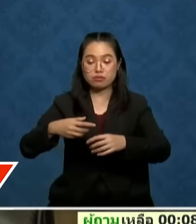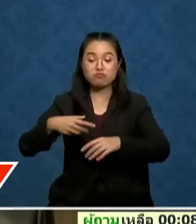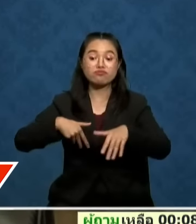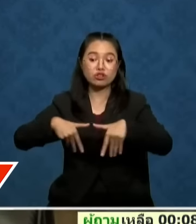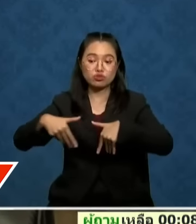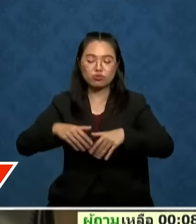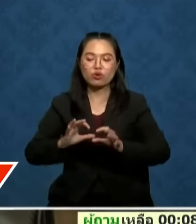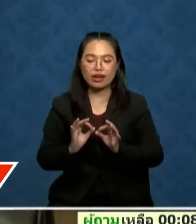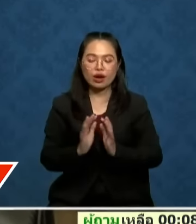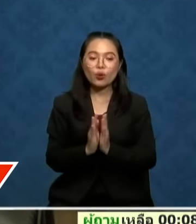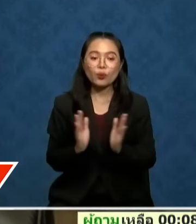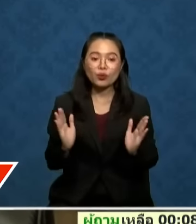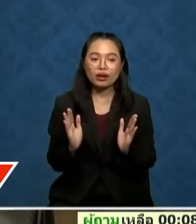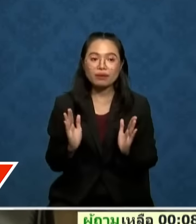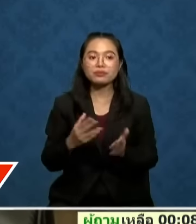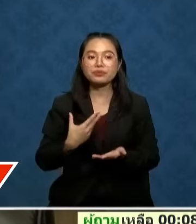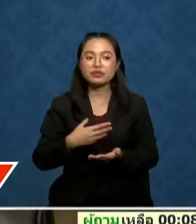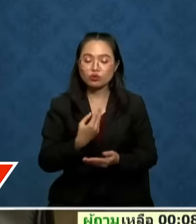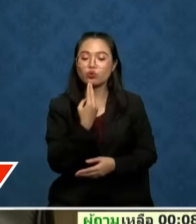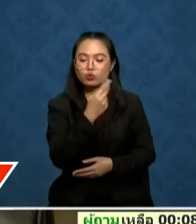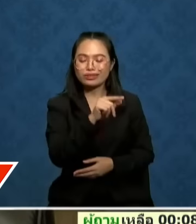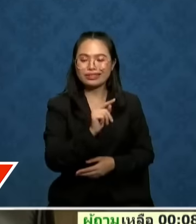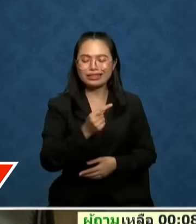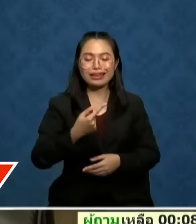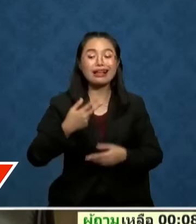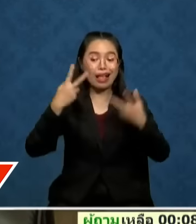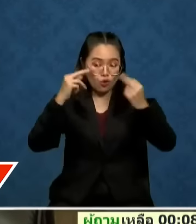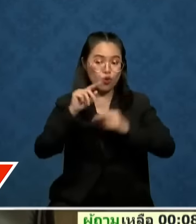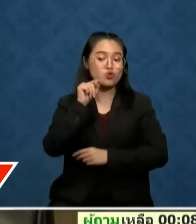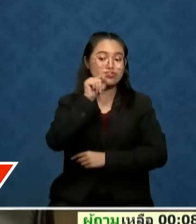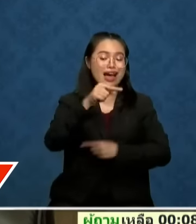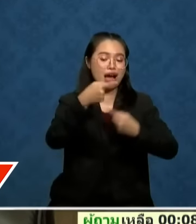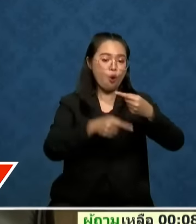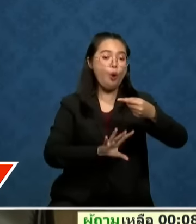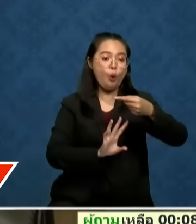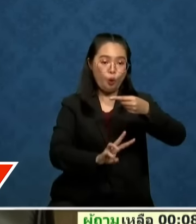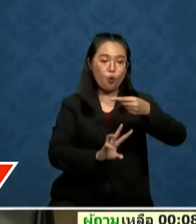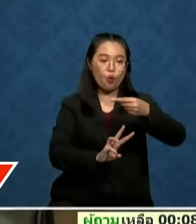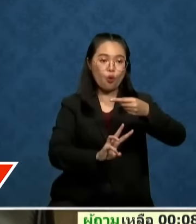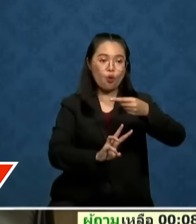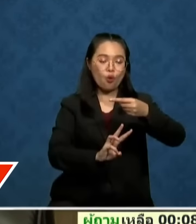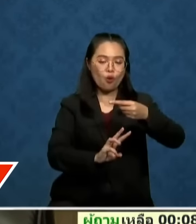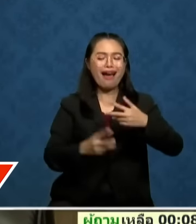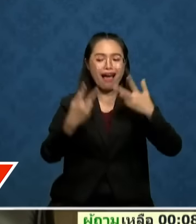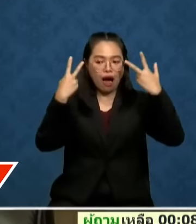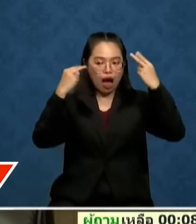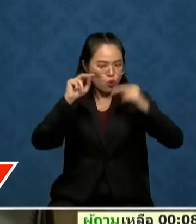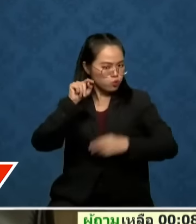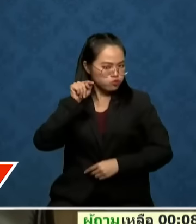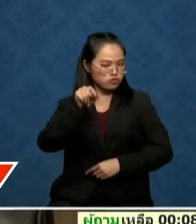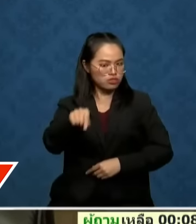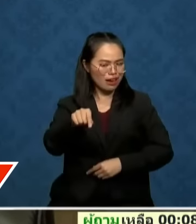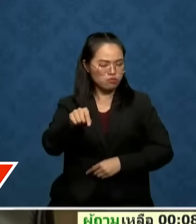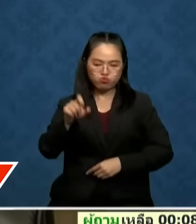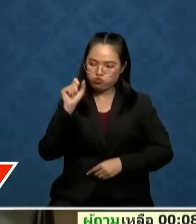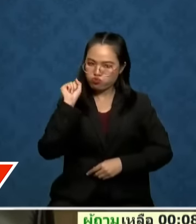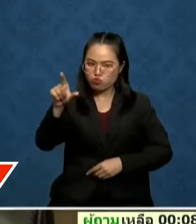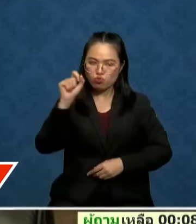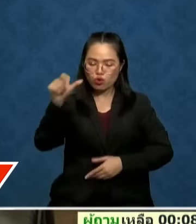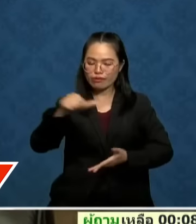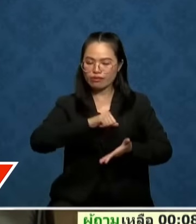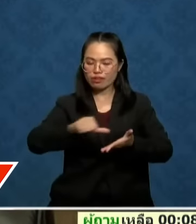ขอบคุณครับก็ดังคำสั่งการทั้ง6ข้อที่ผมขออนุญาตเอามาทวนตรงนี้ท่านนายกได้มีการสั่งการให้เร่งรัดแก้ไขปัญห